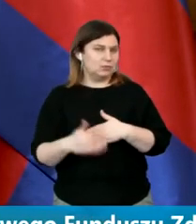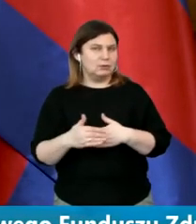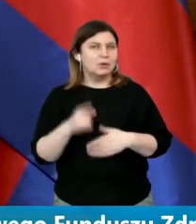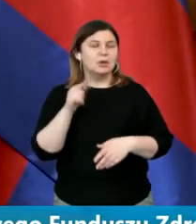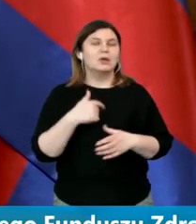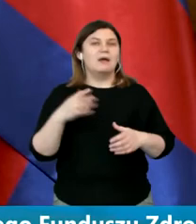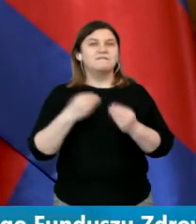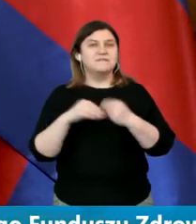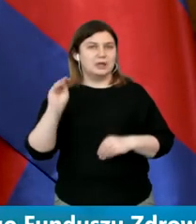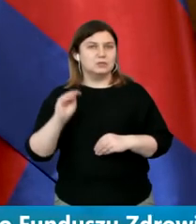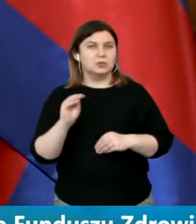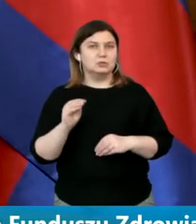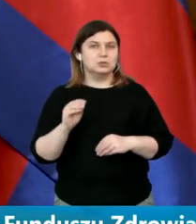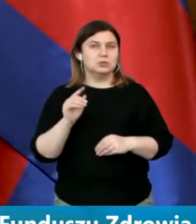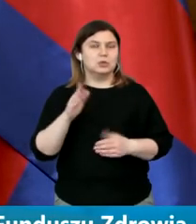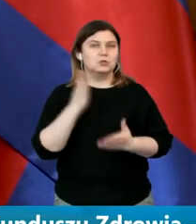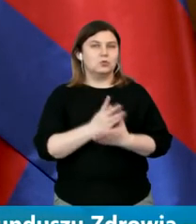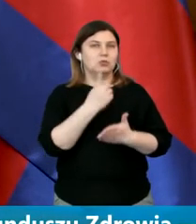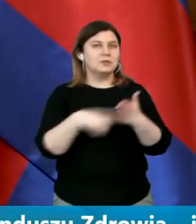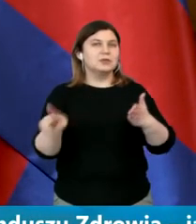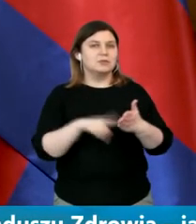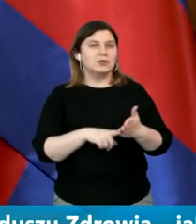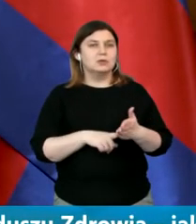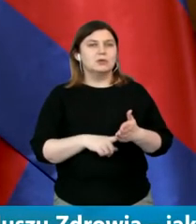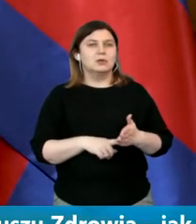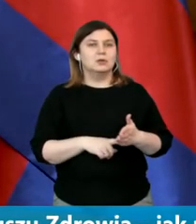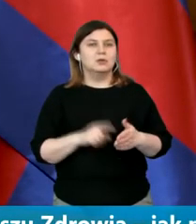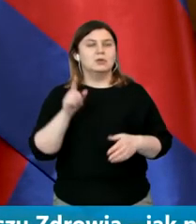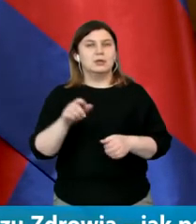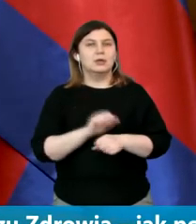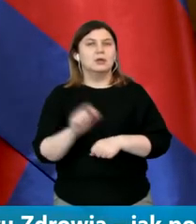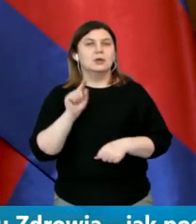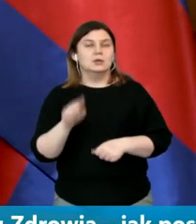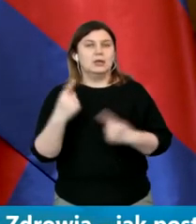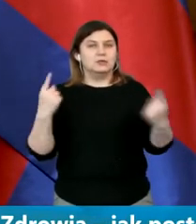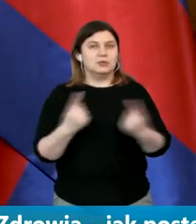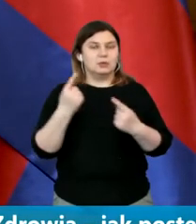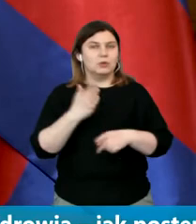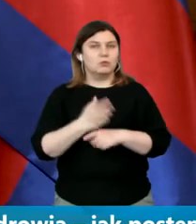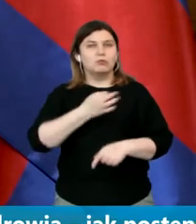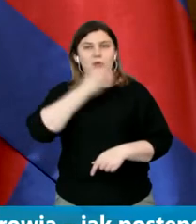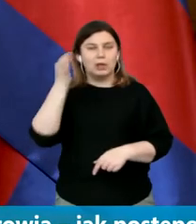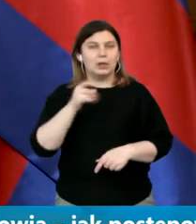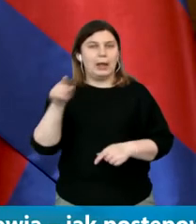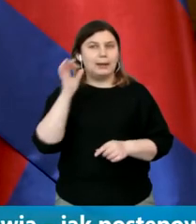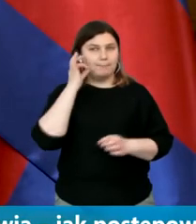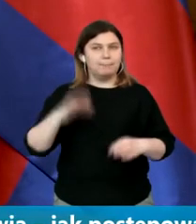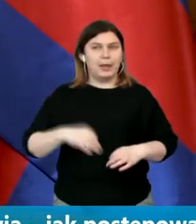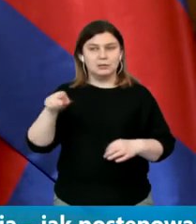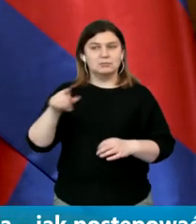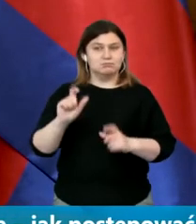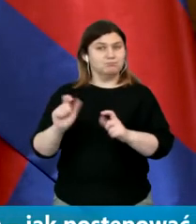już została w Szczecinie zlikwidowana, więc ta sytuacja się poprawia. Ale w Pani konkretnym przypadku musimy